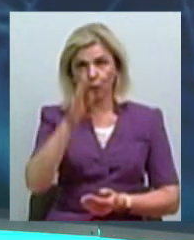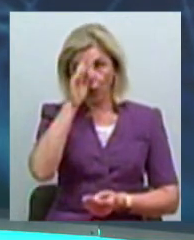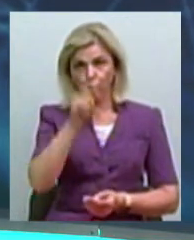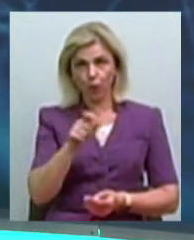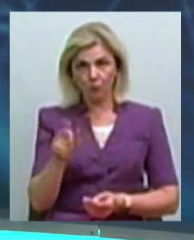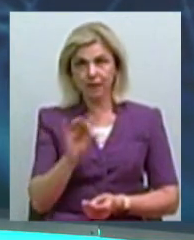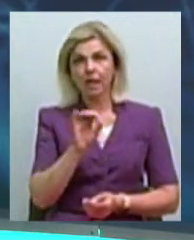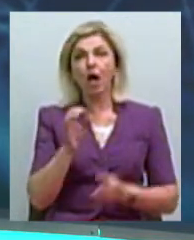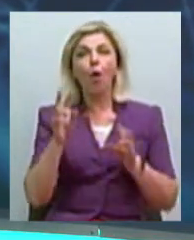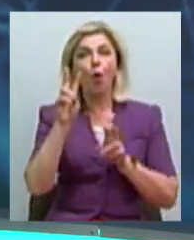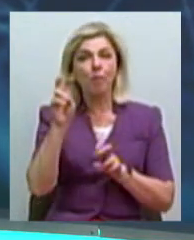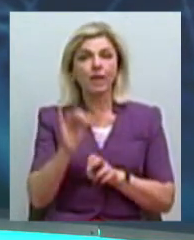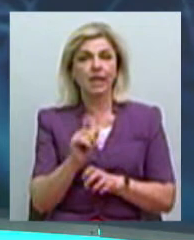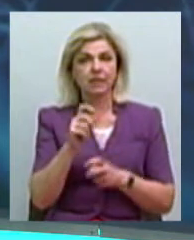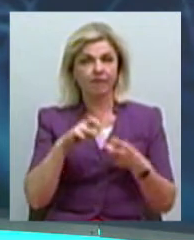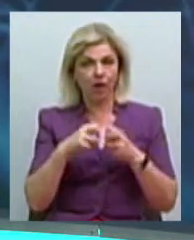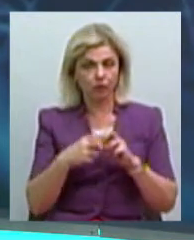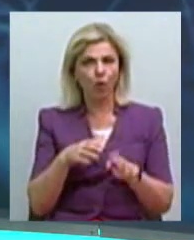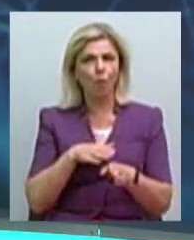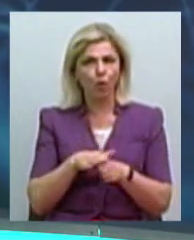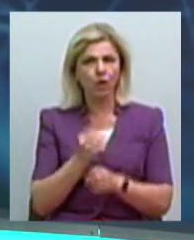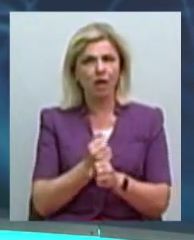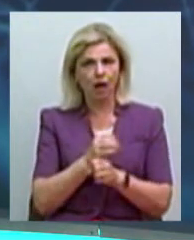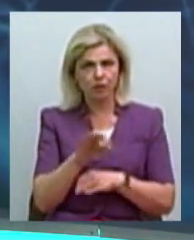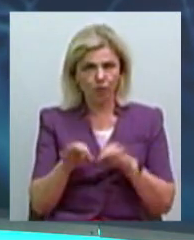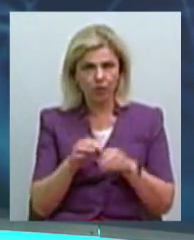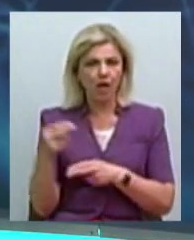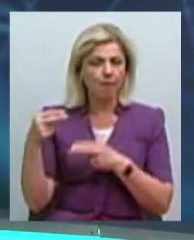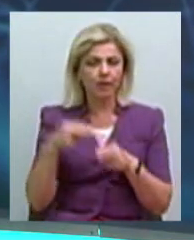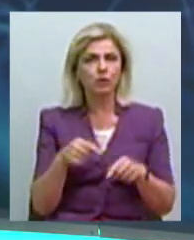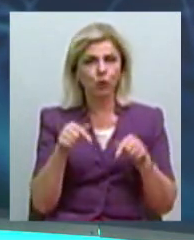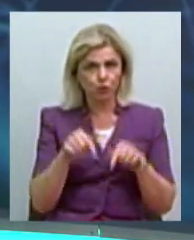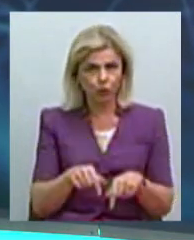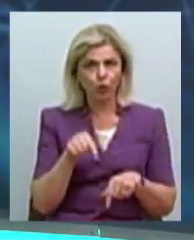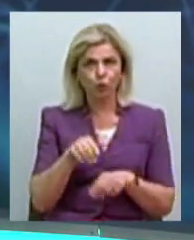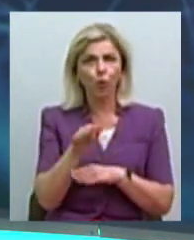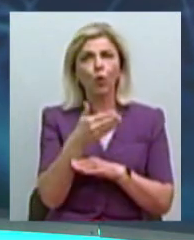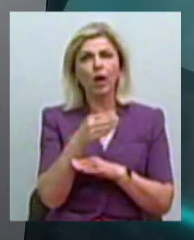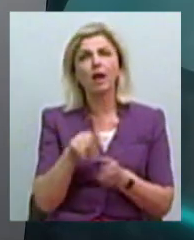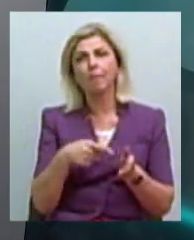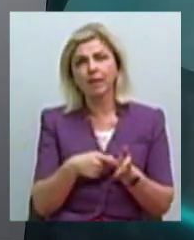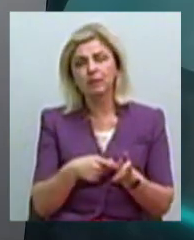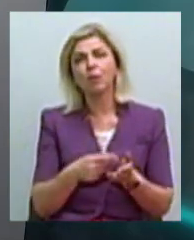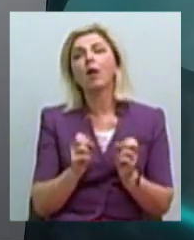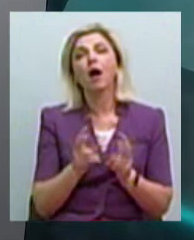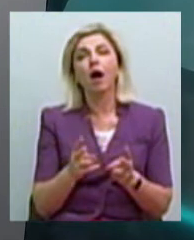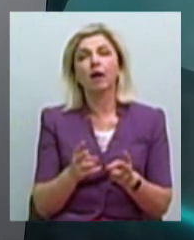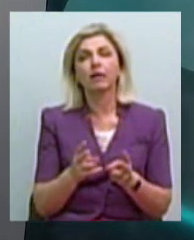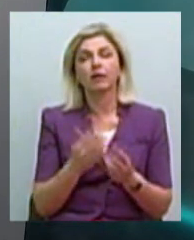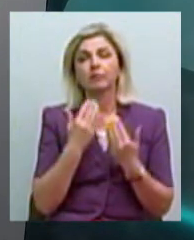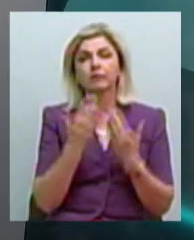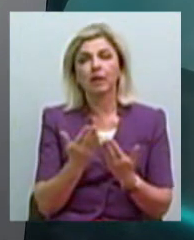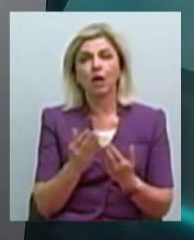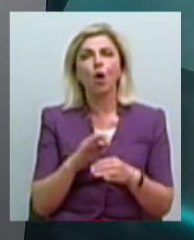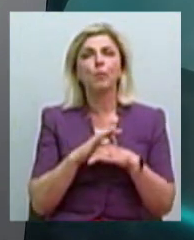компанії з Івано-Франківська, вона повністю розробляла, вони приїздили сюди, вони гуляли містом, чи як це взагалі відбувається? Вплоть до того, що